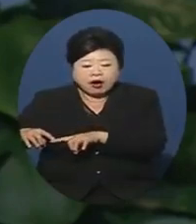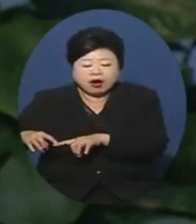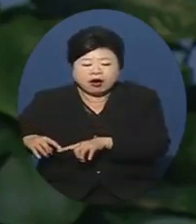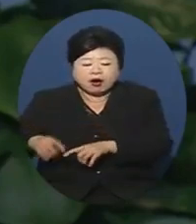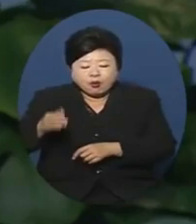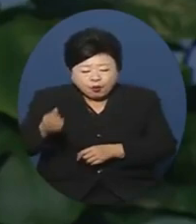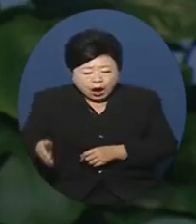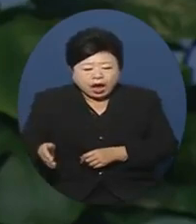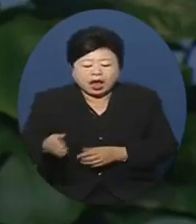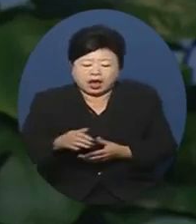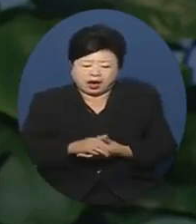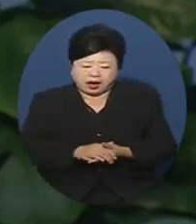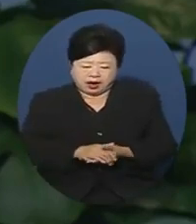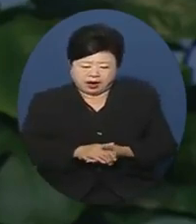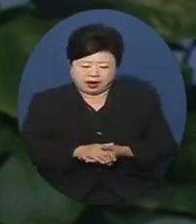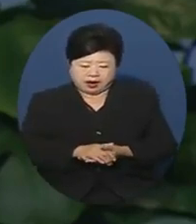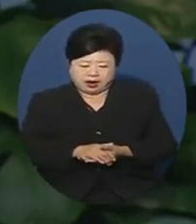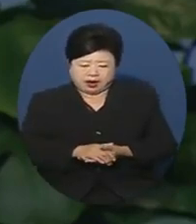외내과에